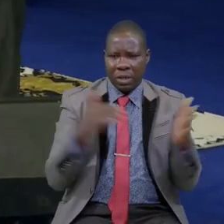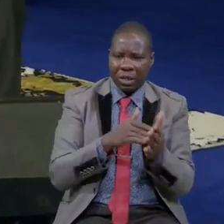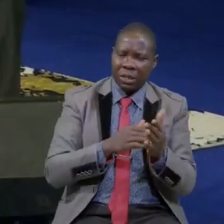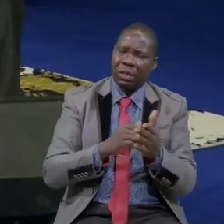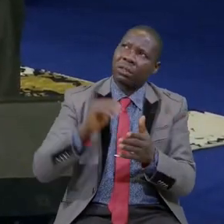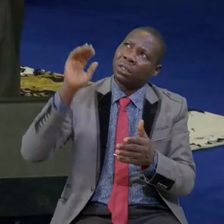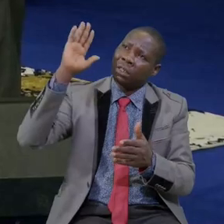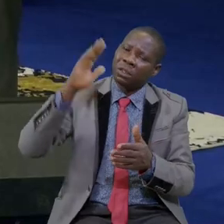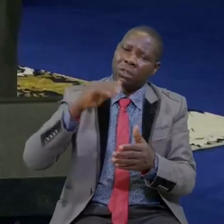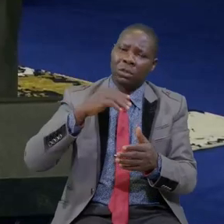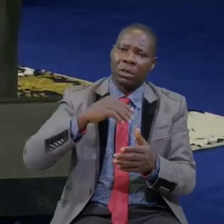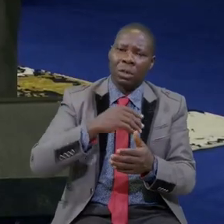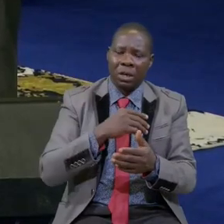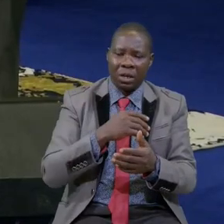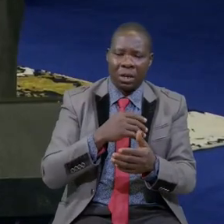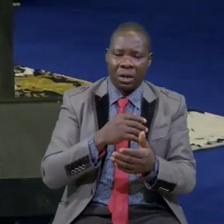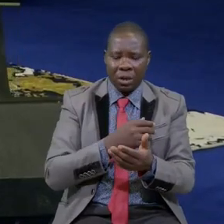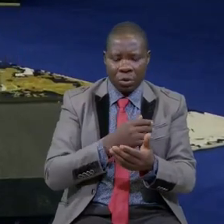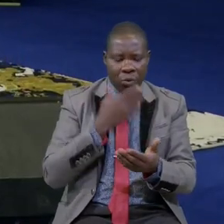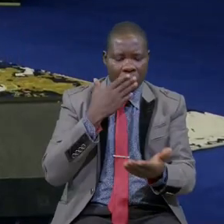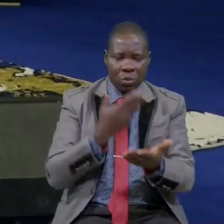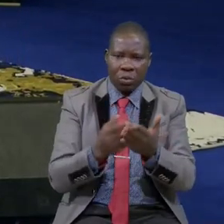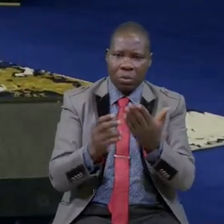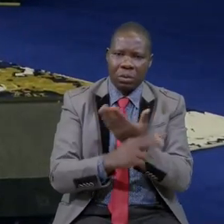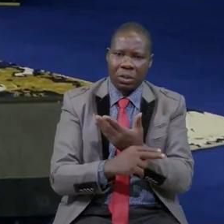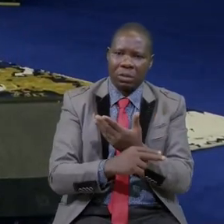Sa bonté ne va jamais contredire ses exigences.